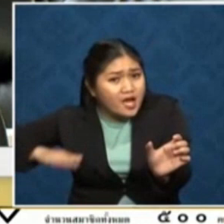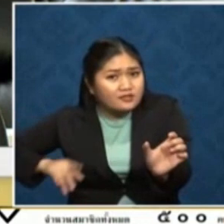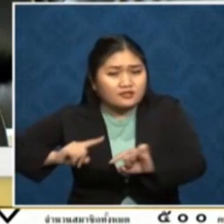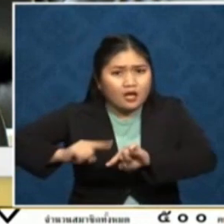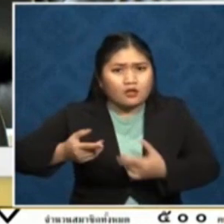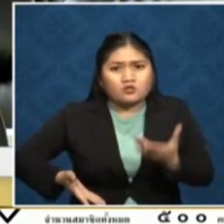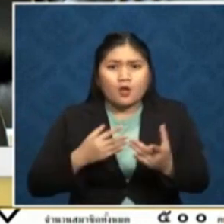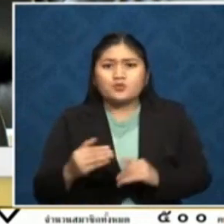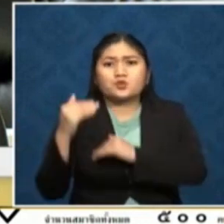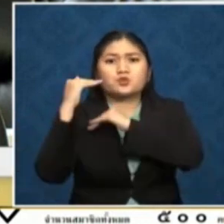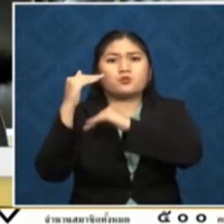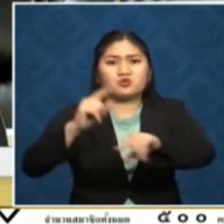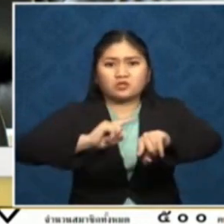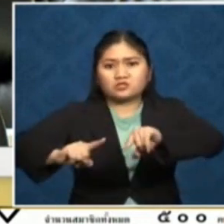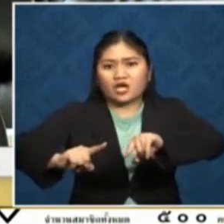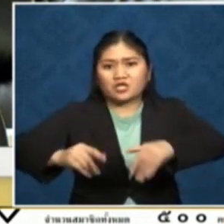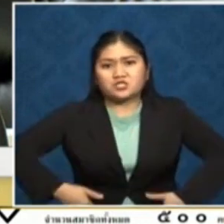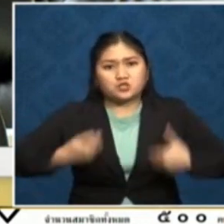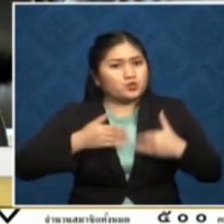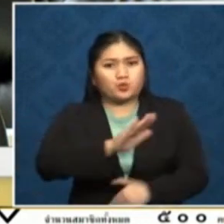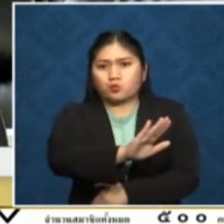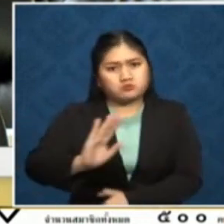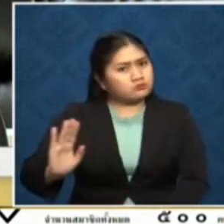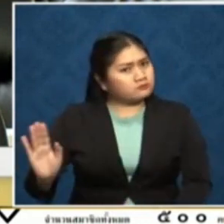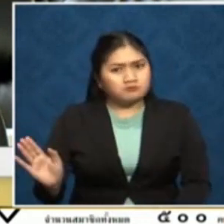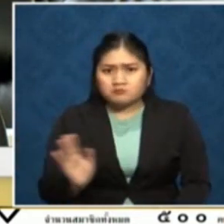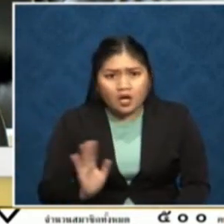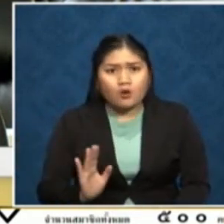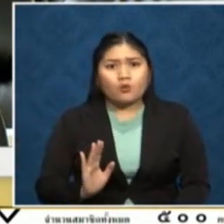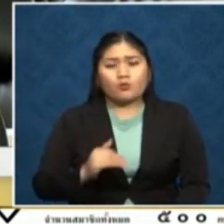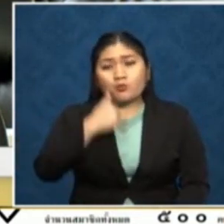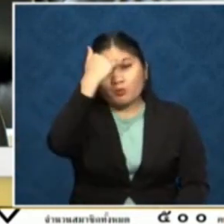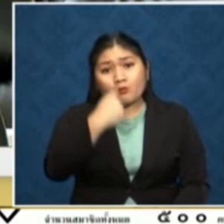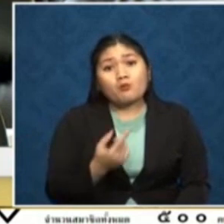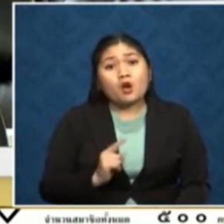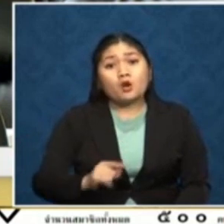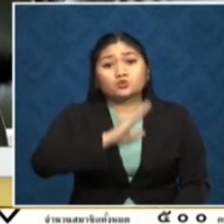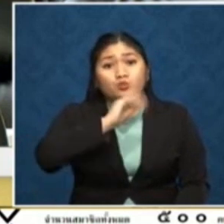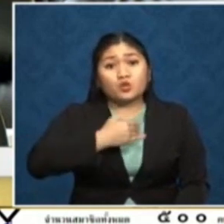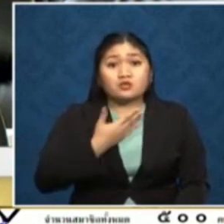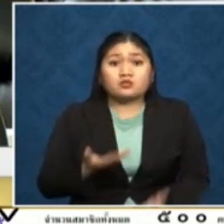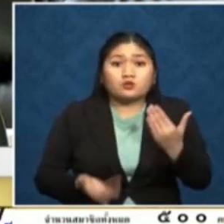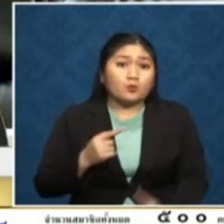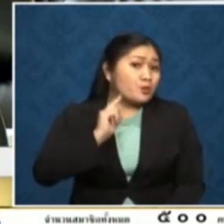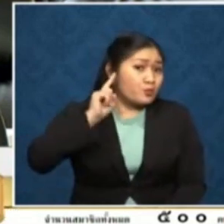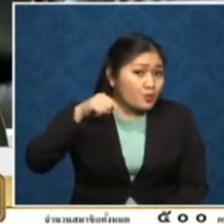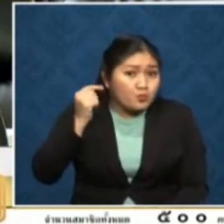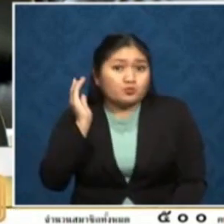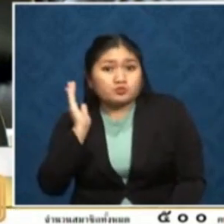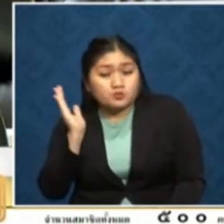คำนำหน้านามนายนางนางสาวเด็กชายเด็กหญิงเป็นกรอบกำหนดต่างๆในชีวิตนะ